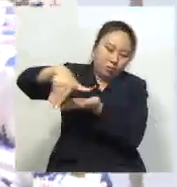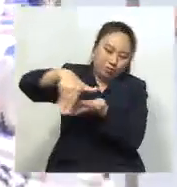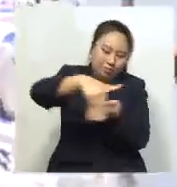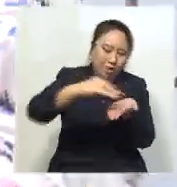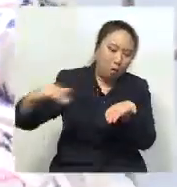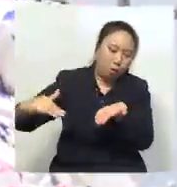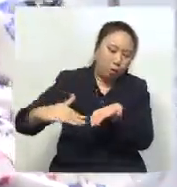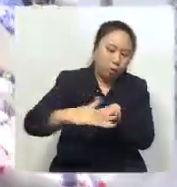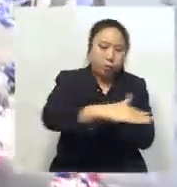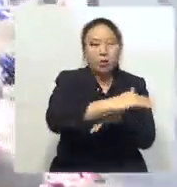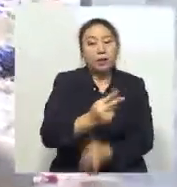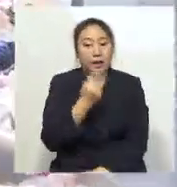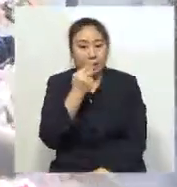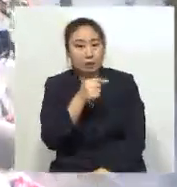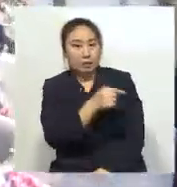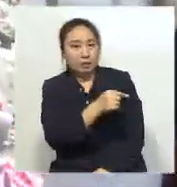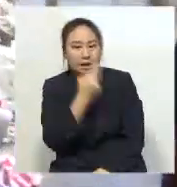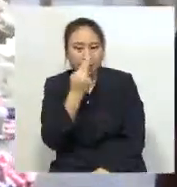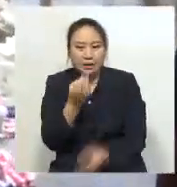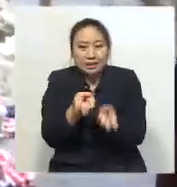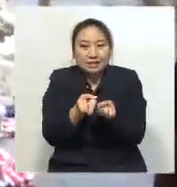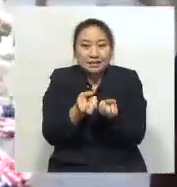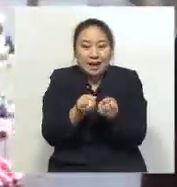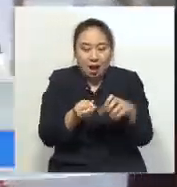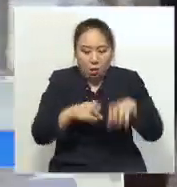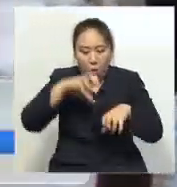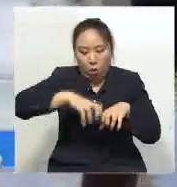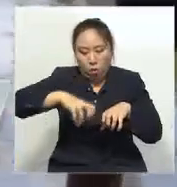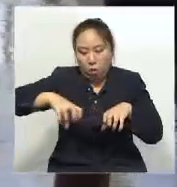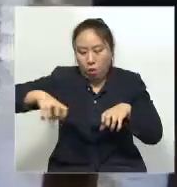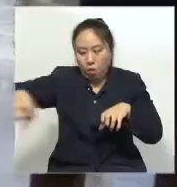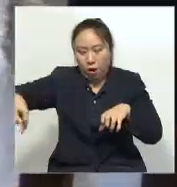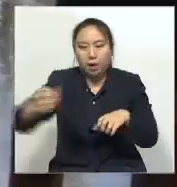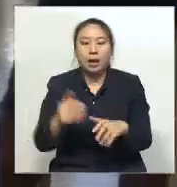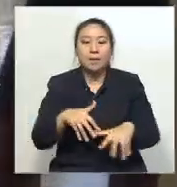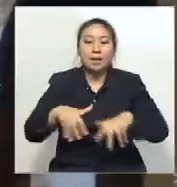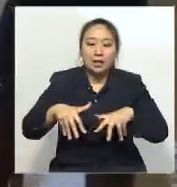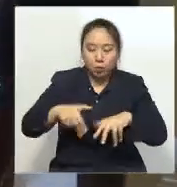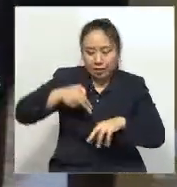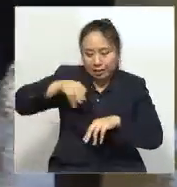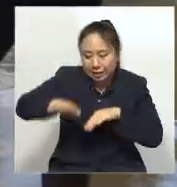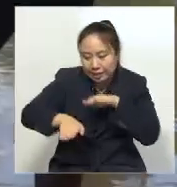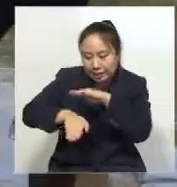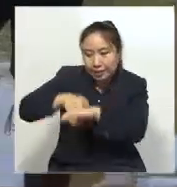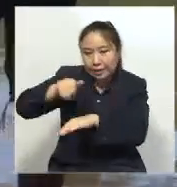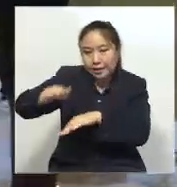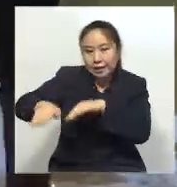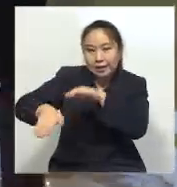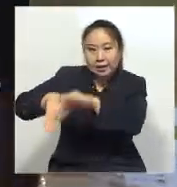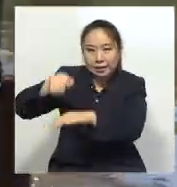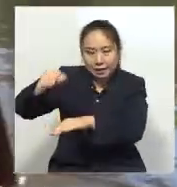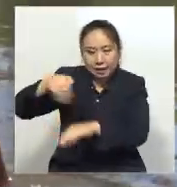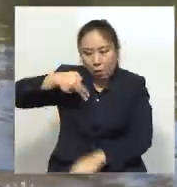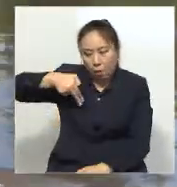านหลังของดิฉันจะมีกระสอบทรายนะคะมาวางเรียงอยู่เพื่อที่จะให้ประชาชนเดินข้ามไปที่บริเวณหมู่บ้านแล้ว